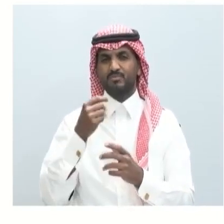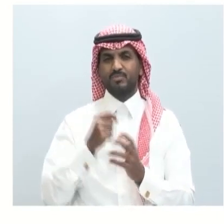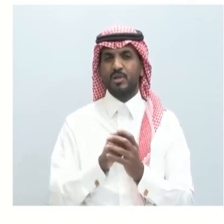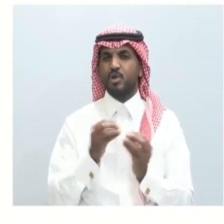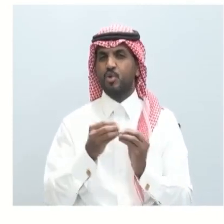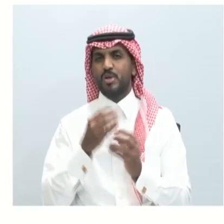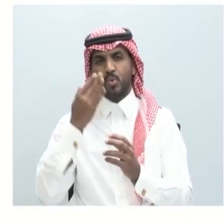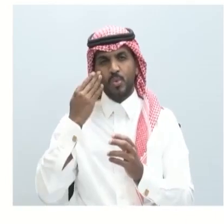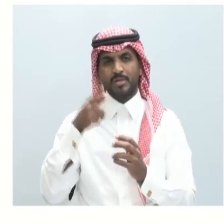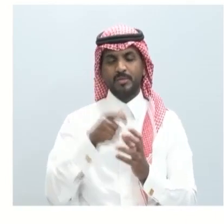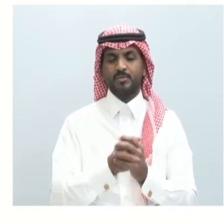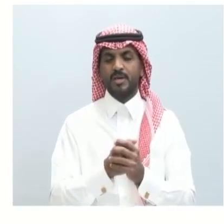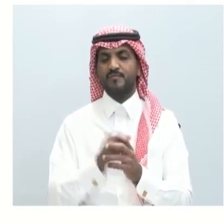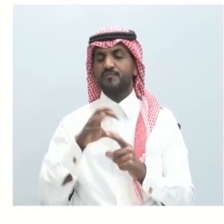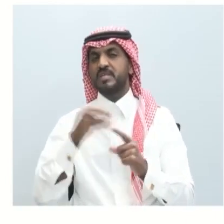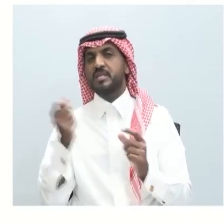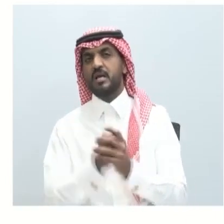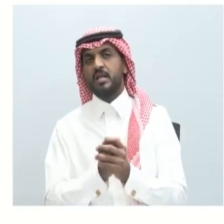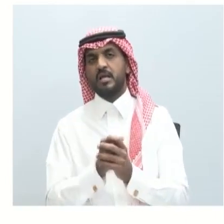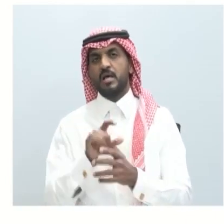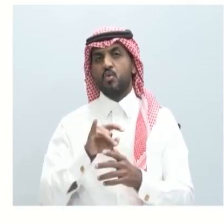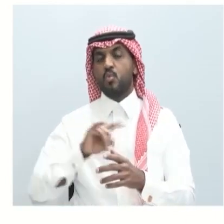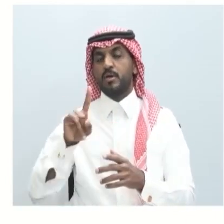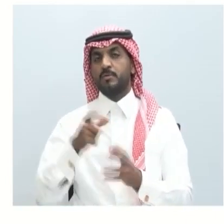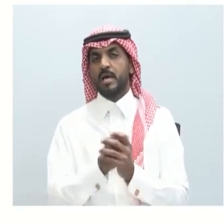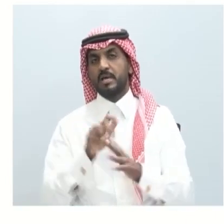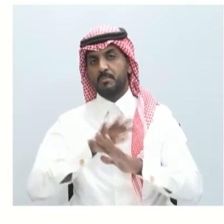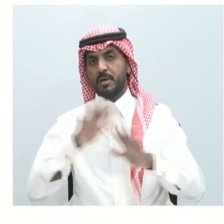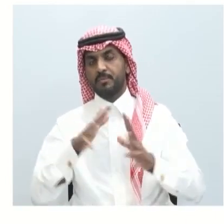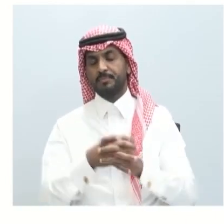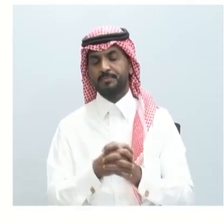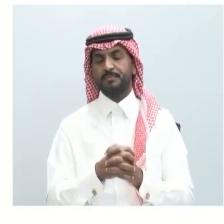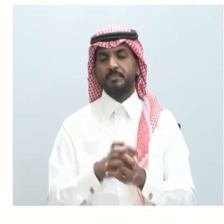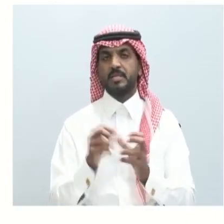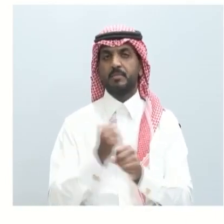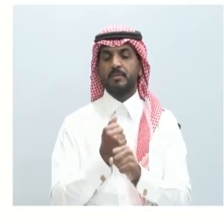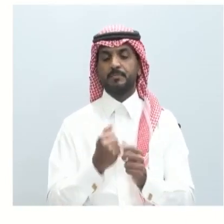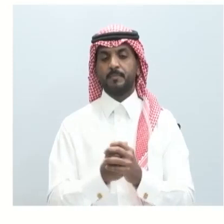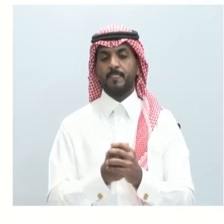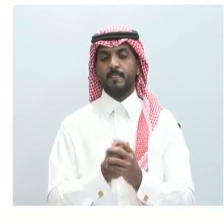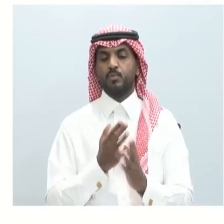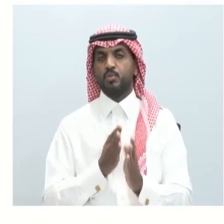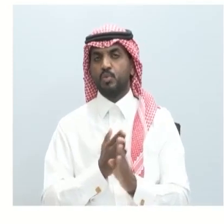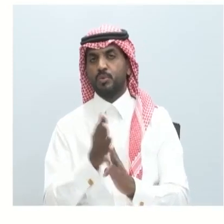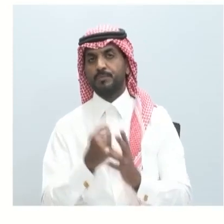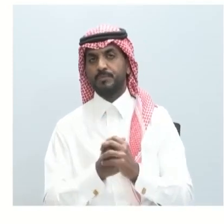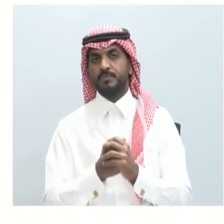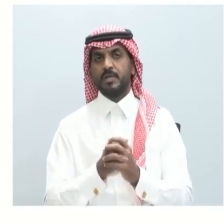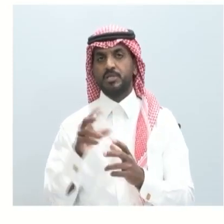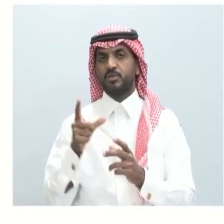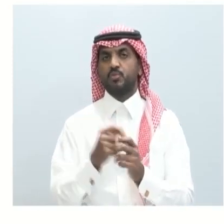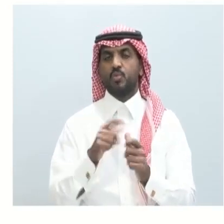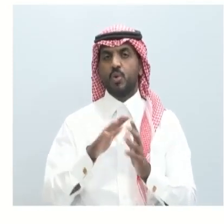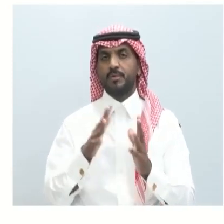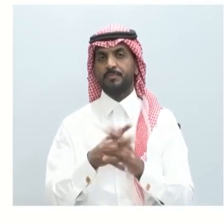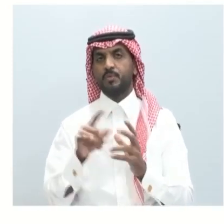الوردي هنا احتمال انفصال الواي سوف يكون اكبر من عمليه او عمليه عبور الجين واي